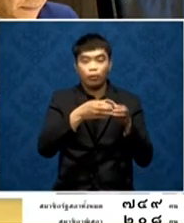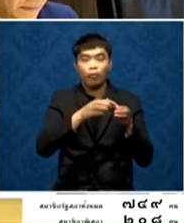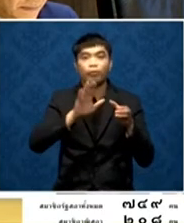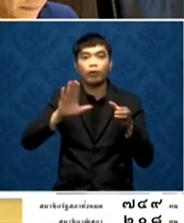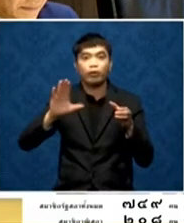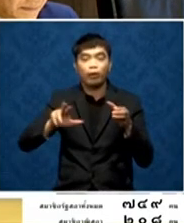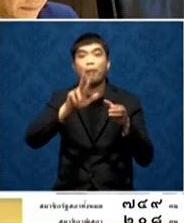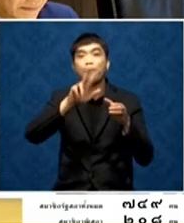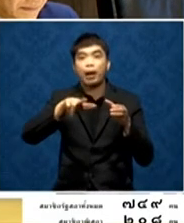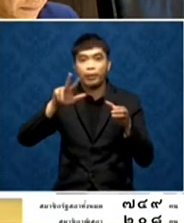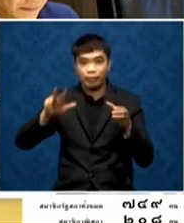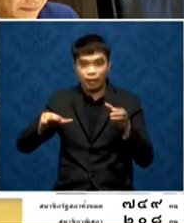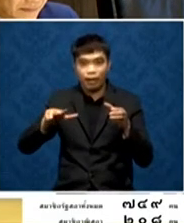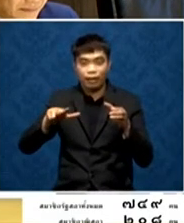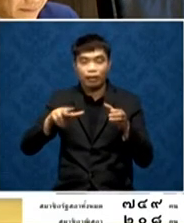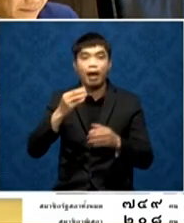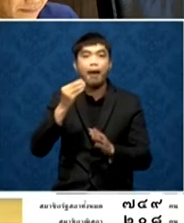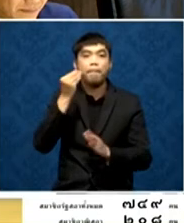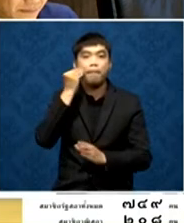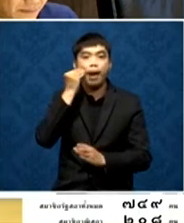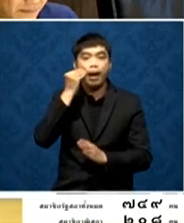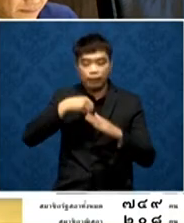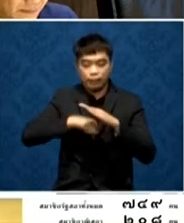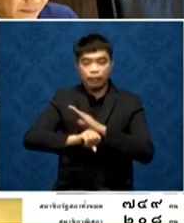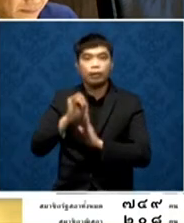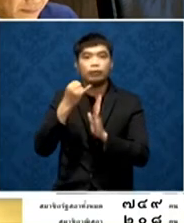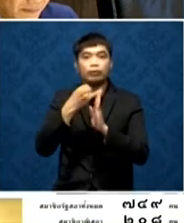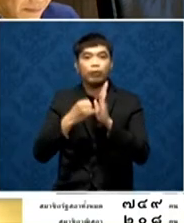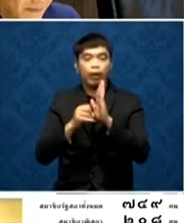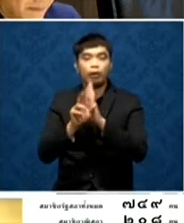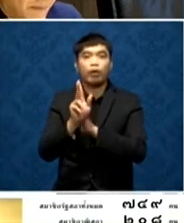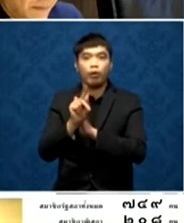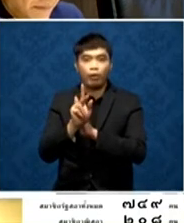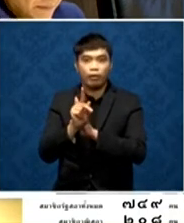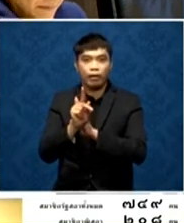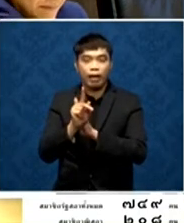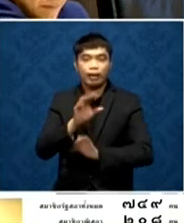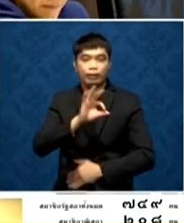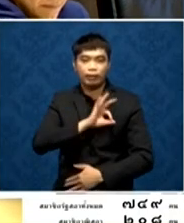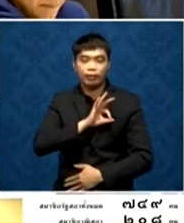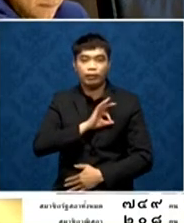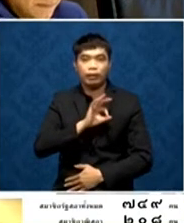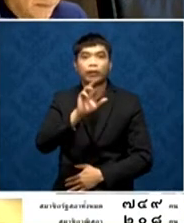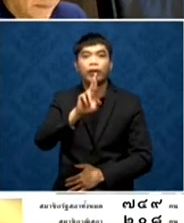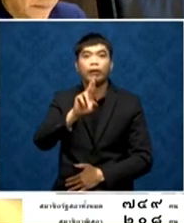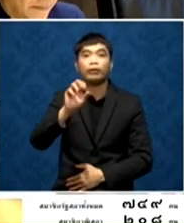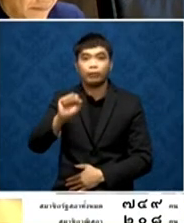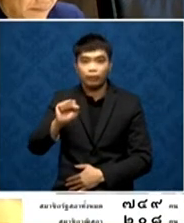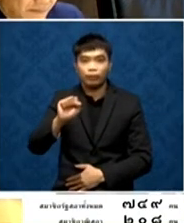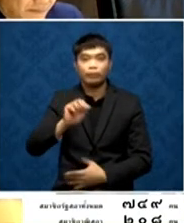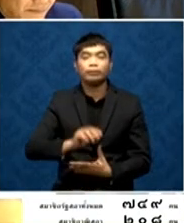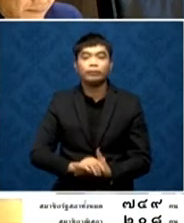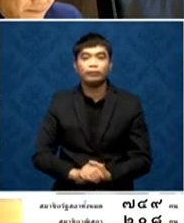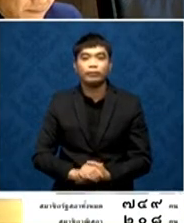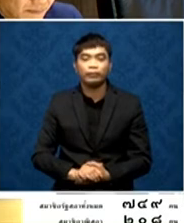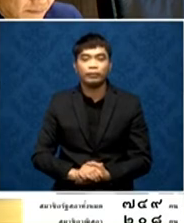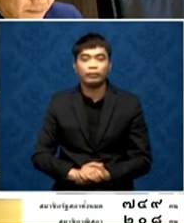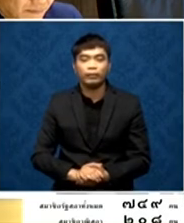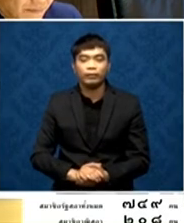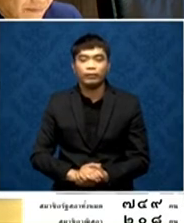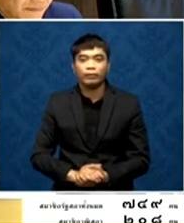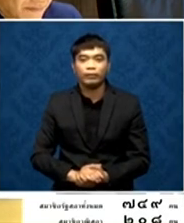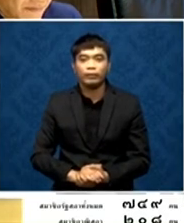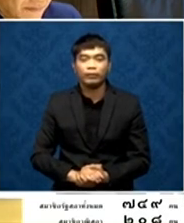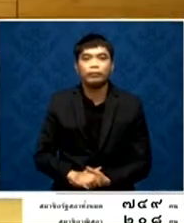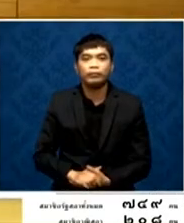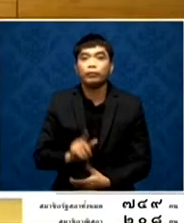อยู่ว่าจะโหวตหรือไม่โหวตคำถามสำคัญของผมก็คือจะได้โหวตหรือเปล่าเท่านั้นเองเพราะว่าตอนนี้ครับมีกระแสมาว่าอาจจะมีการล่ม